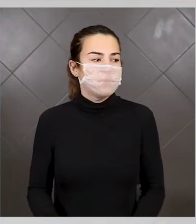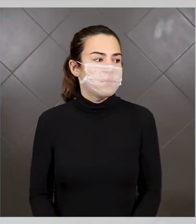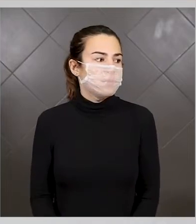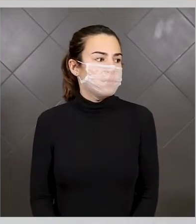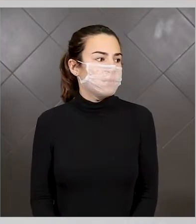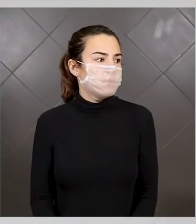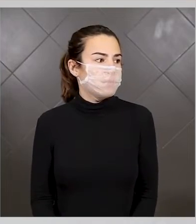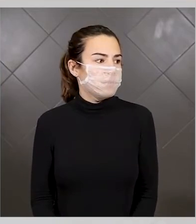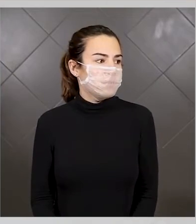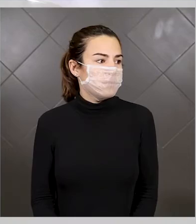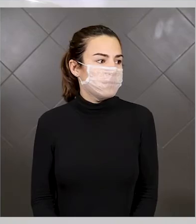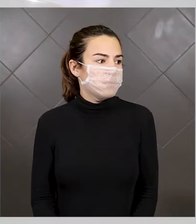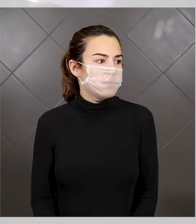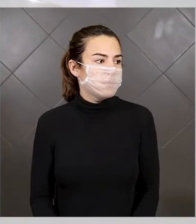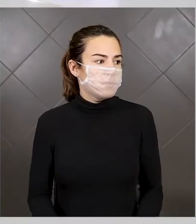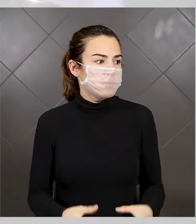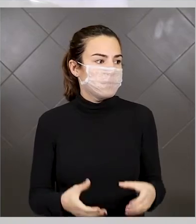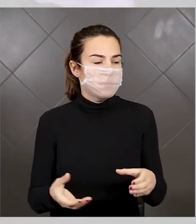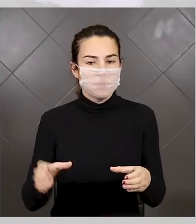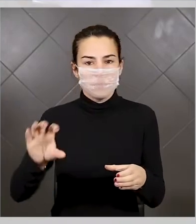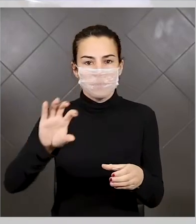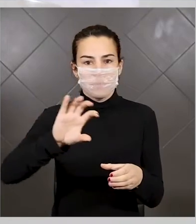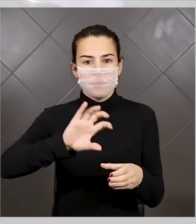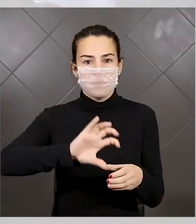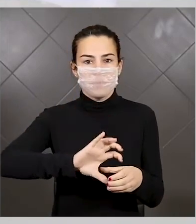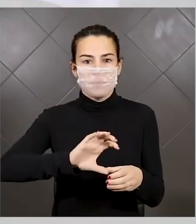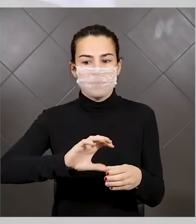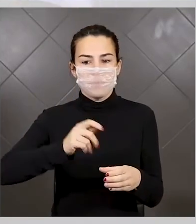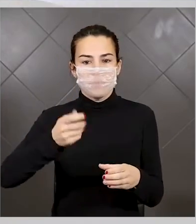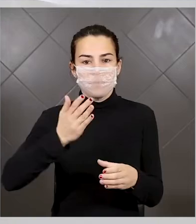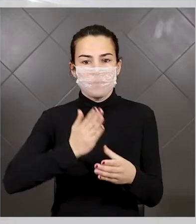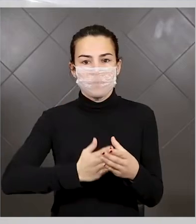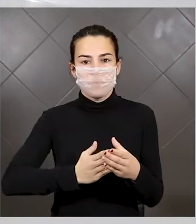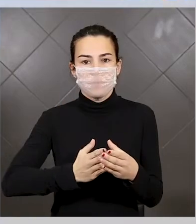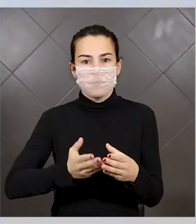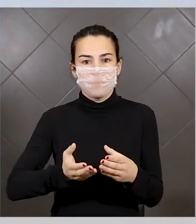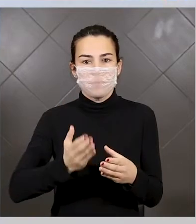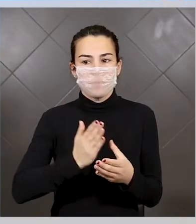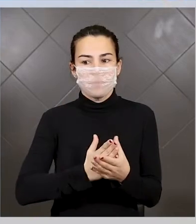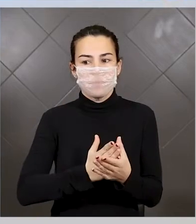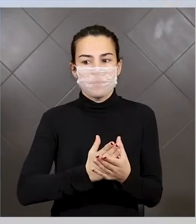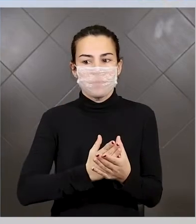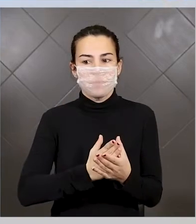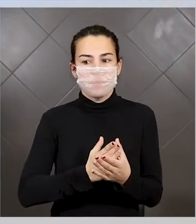Així que ara incorporem una part a dintre del calent,